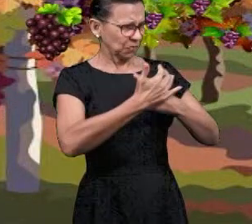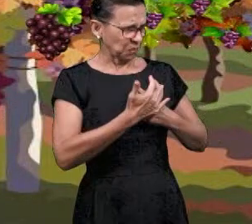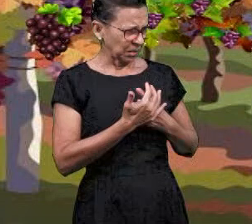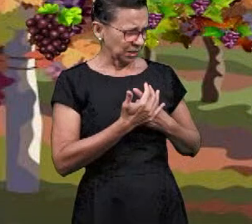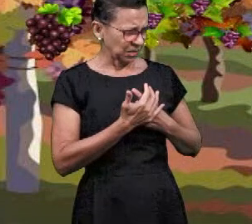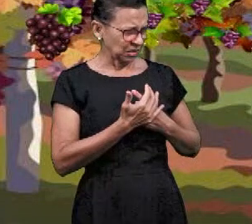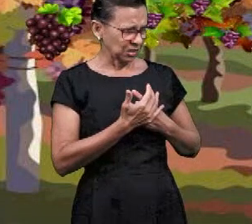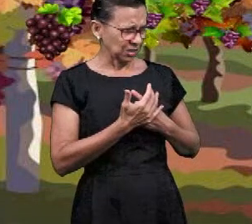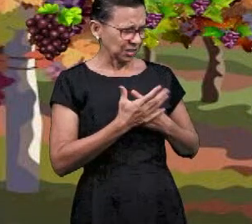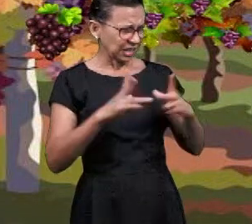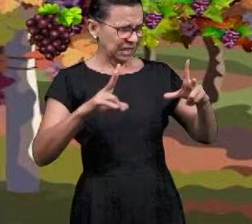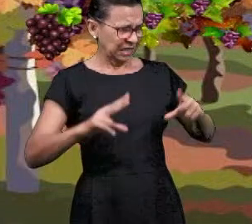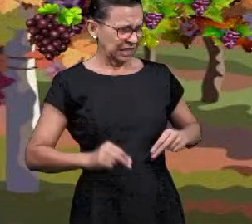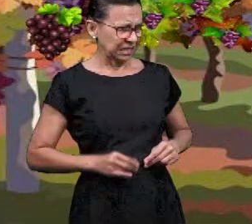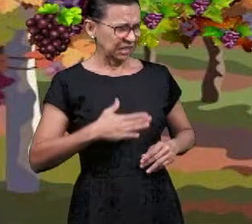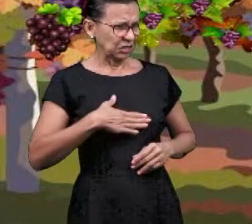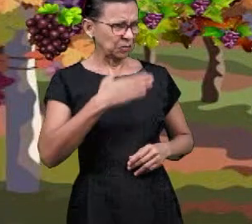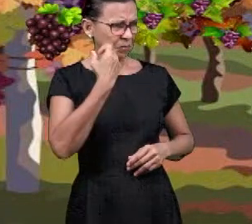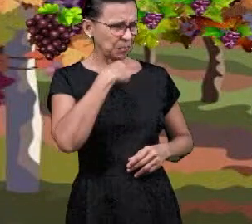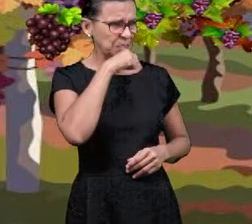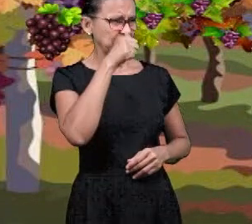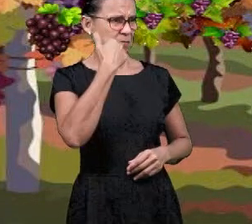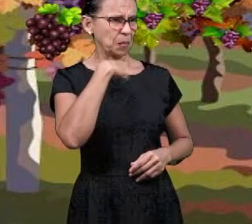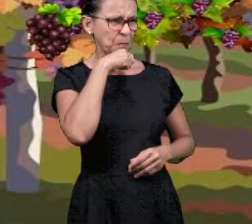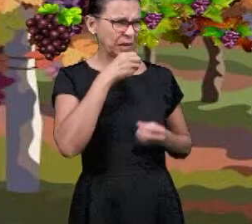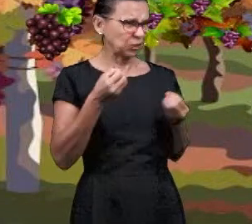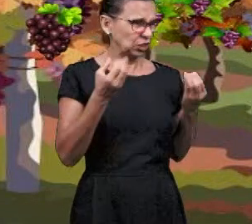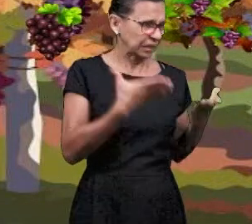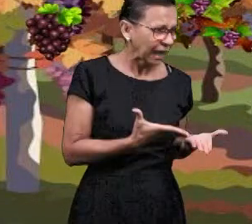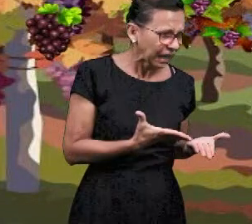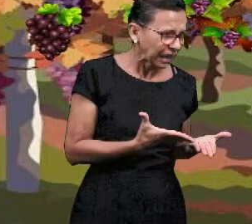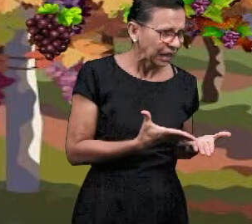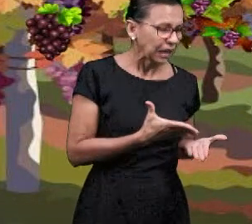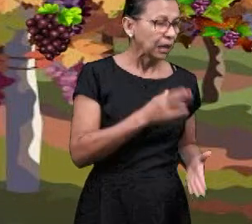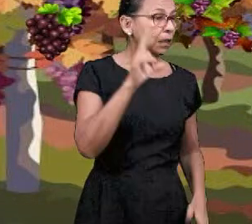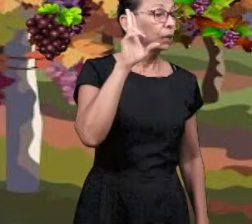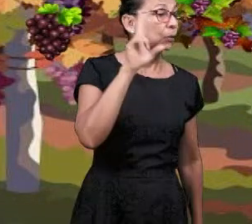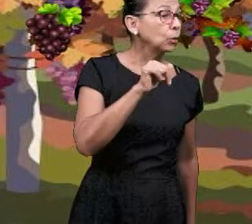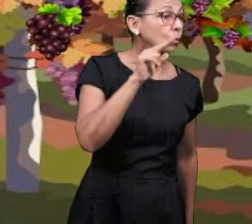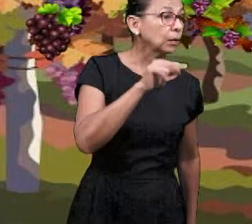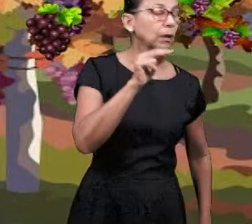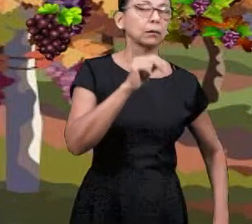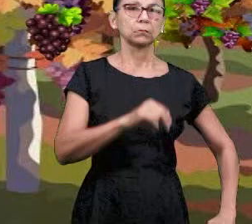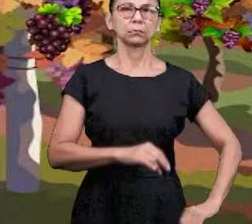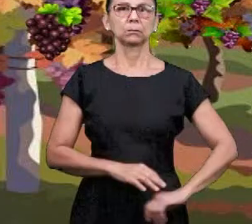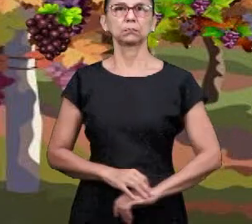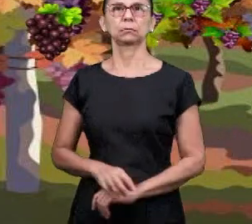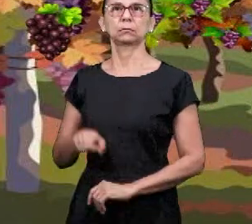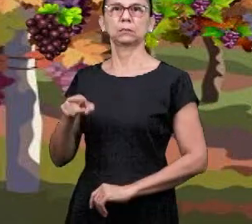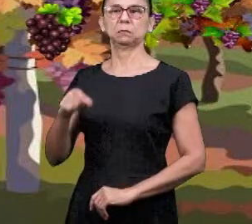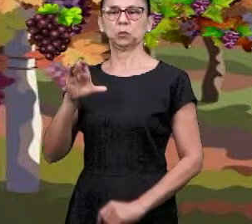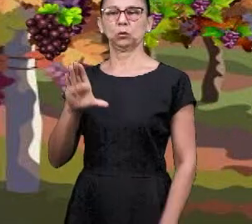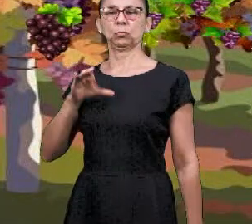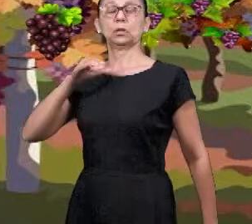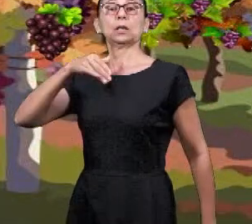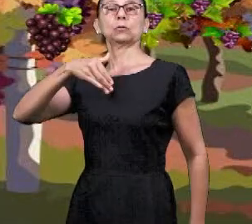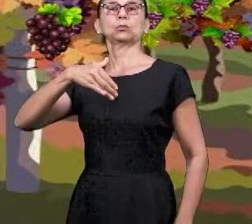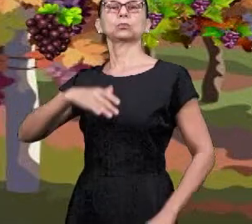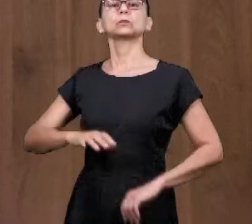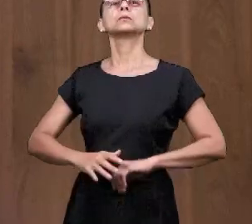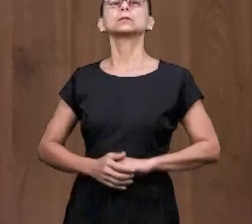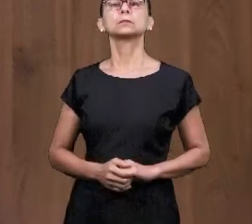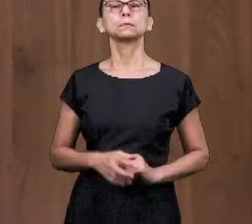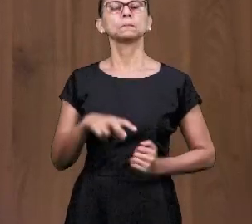donne l'héritage de mes parents. Gloire à Dieu pour cela. Ça, c'est le témoignage de Naboth. Naboth a été ferme. Il a donné de la valeur à